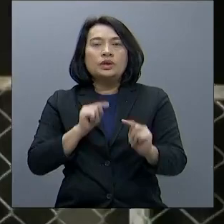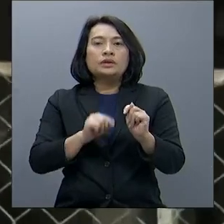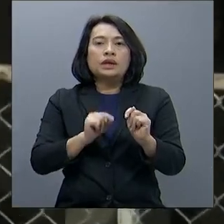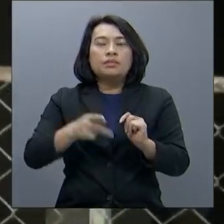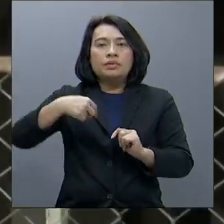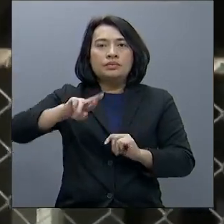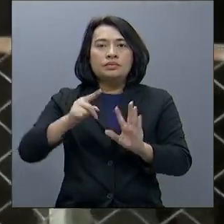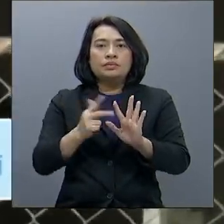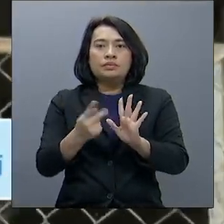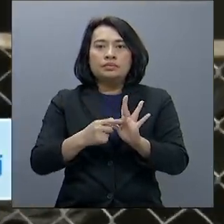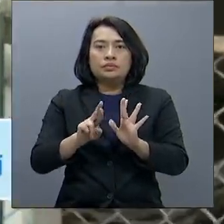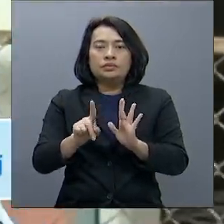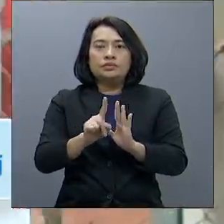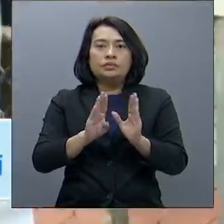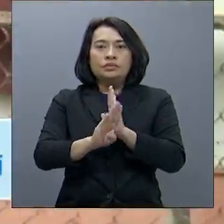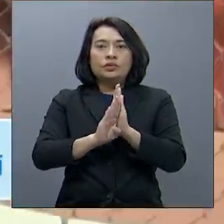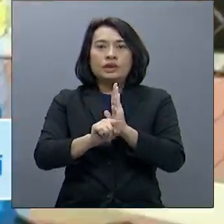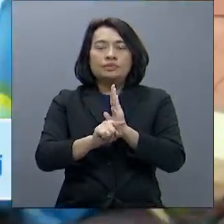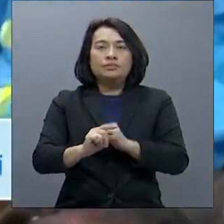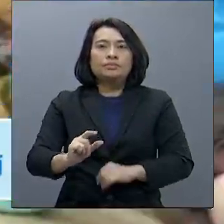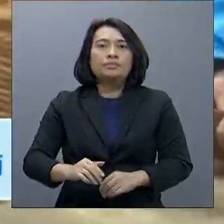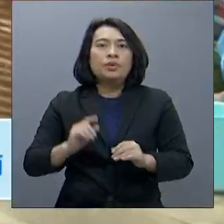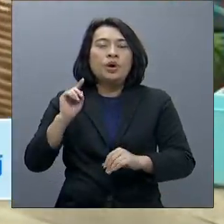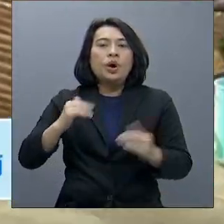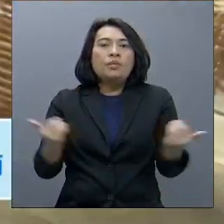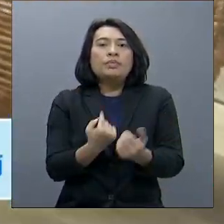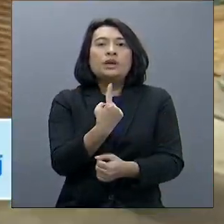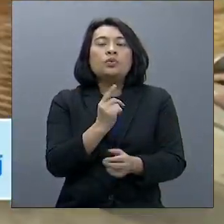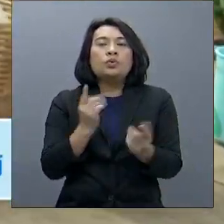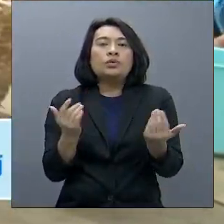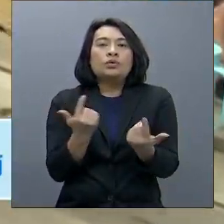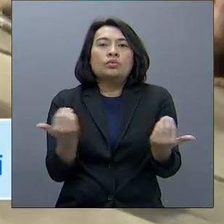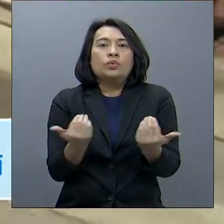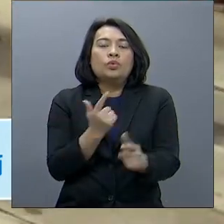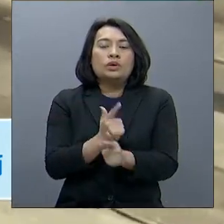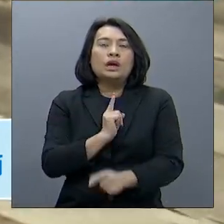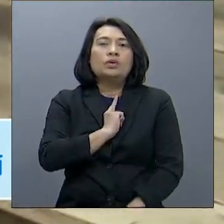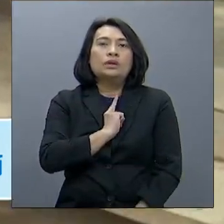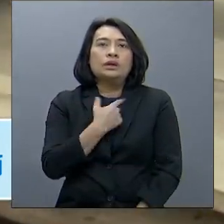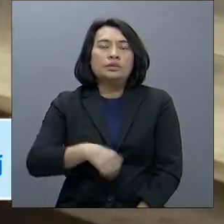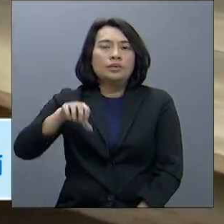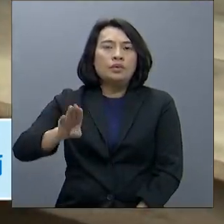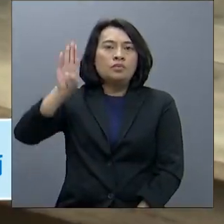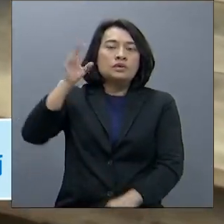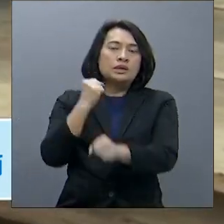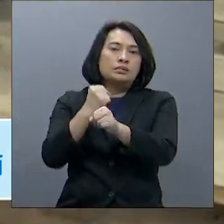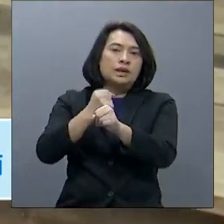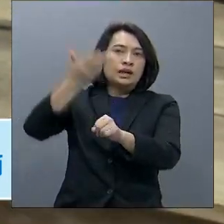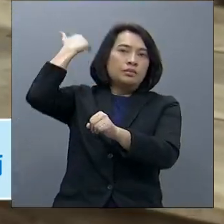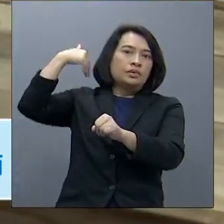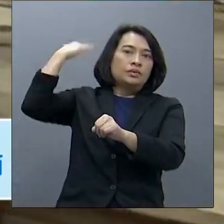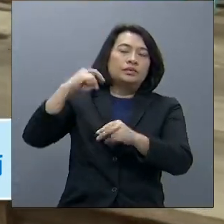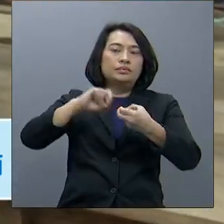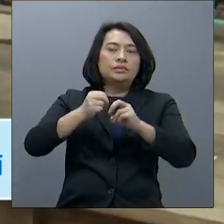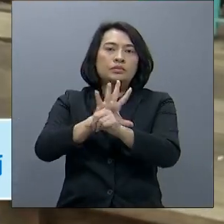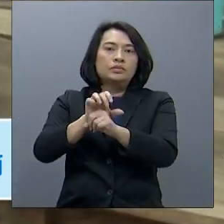ครูอำเภอเมืองบุรีรัมย์เธอเป็นแม่เลี้ยงเดี่ยวด้วยอดีตเนี่ยเธอเคยเป็นพนักงานบริษัทเธอเนี่ยได้รับผลกระทบจากโ